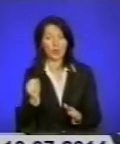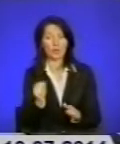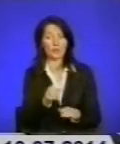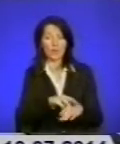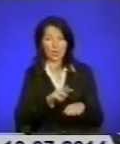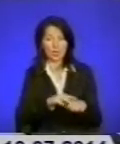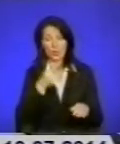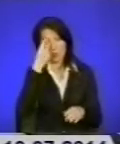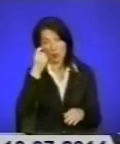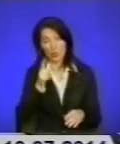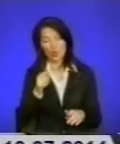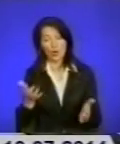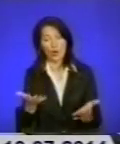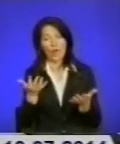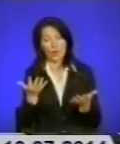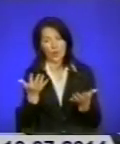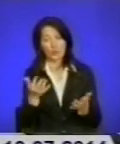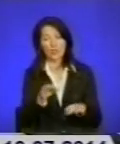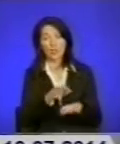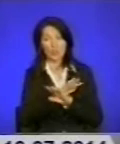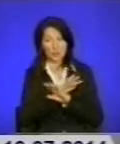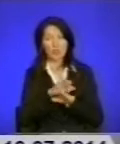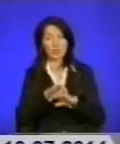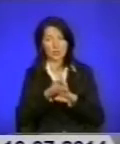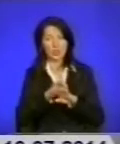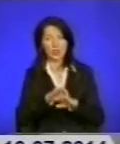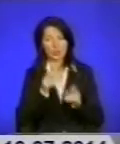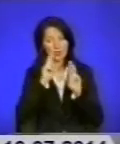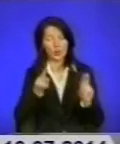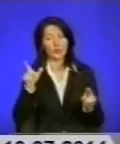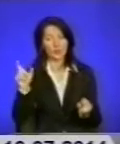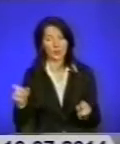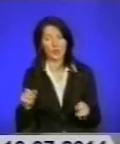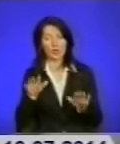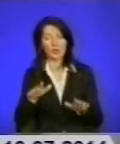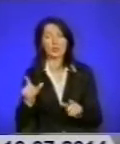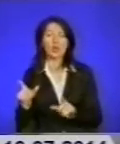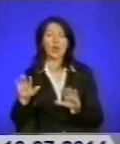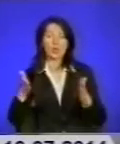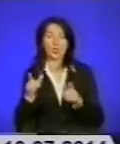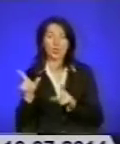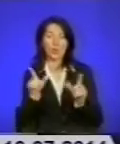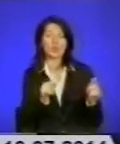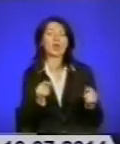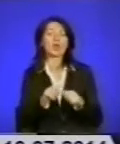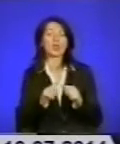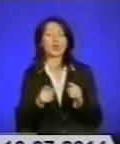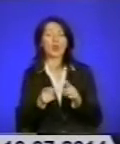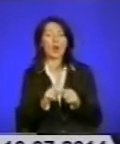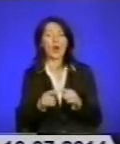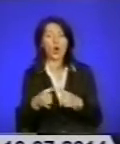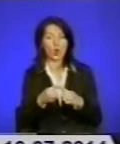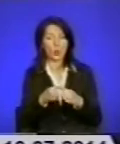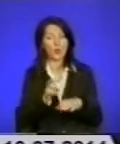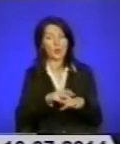те, що виявлено труп невідомого чоловіка. На місце події виїхала слідчо-оперативна група райвідділу, слідчі обласного